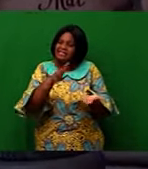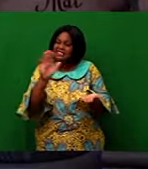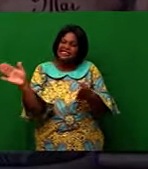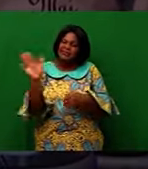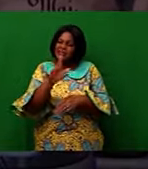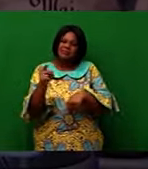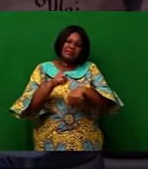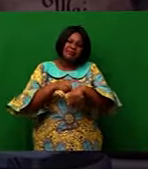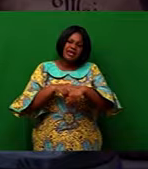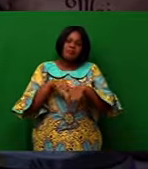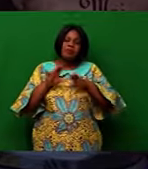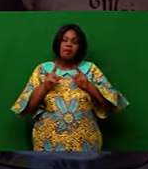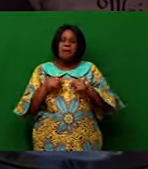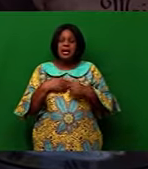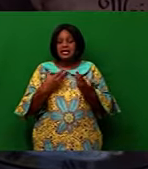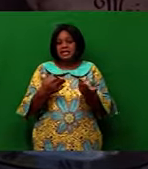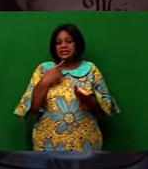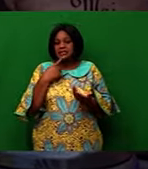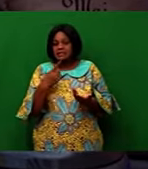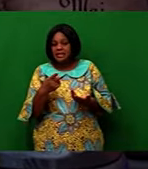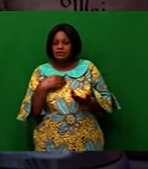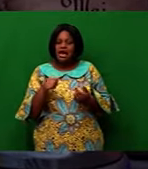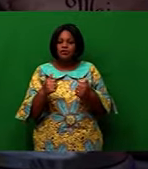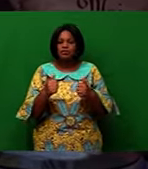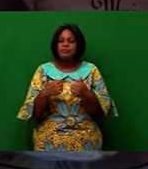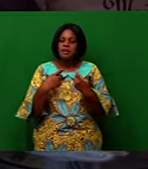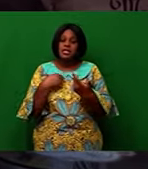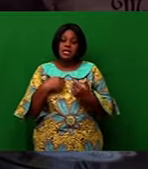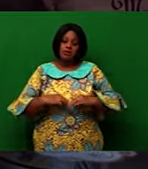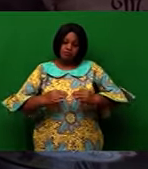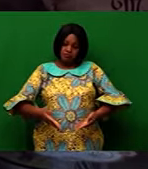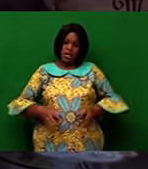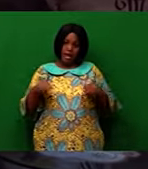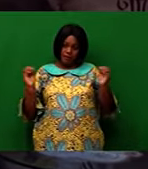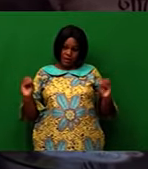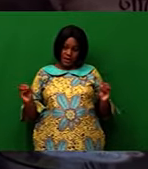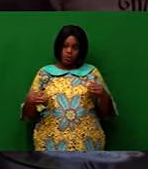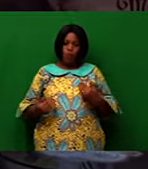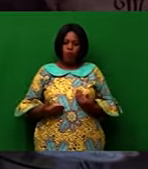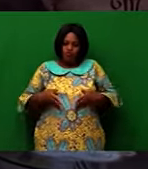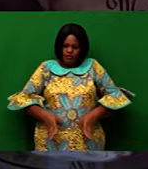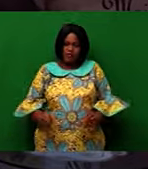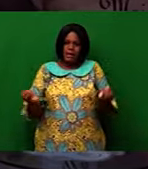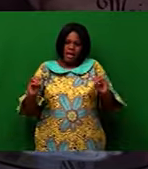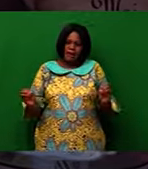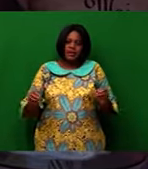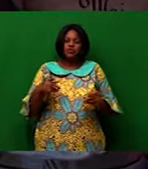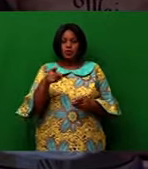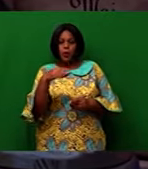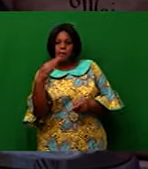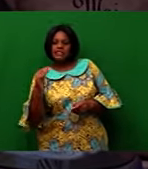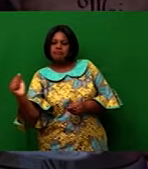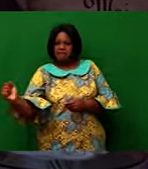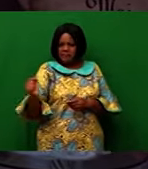Saka inini ndiri kuti ngatiendei paground. Mai vari mumba pane pavanobvuma here chipari nemoyo.